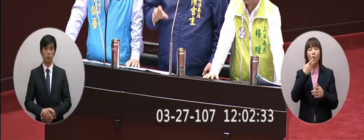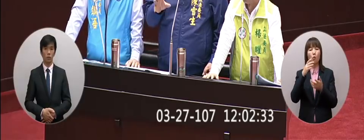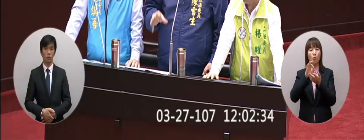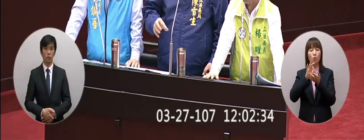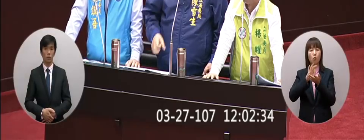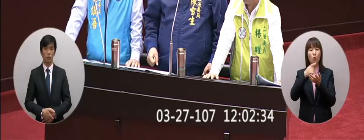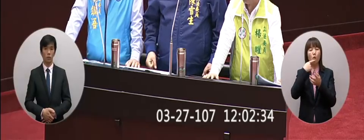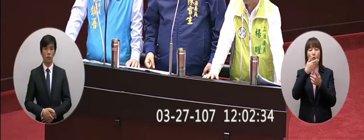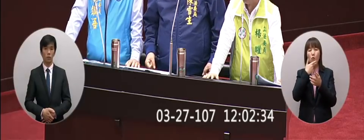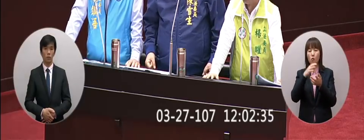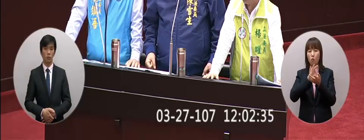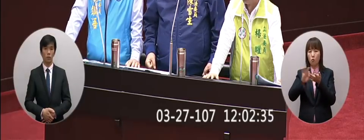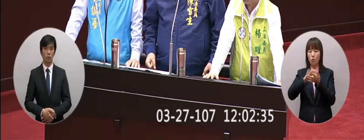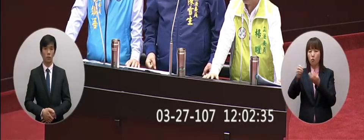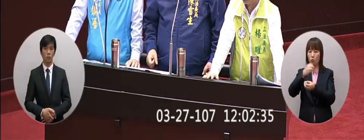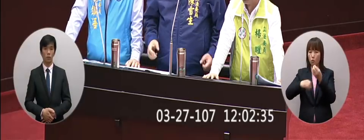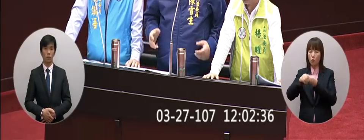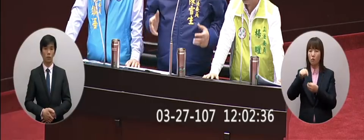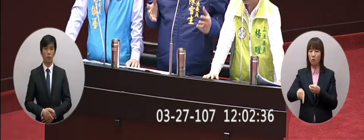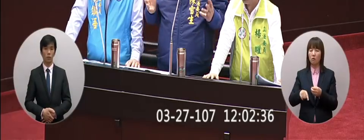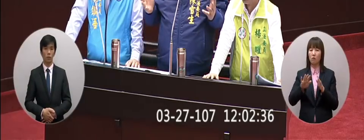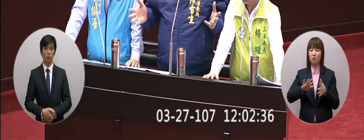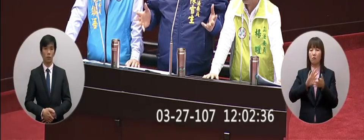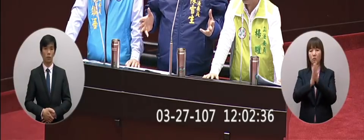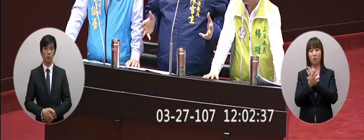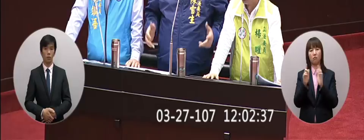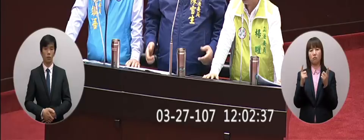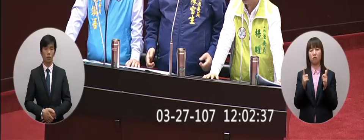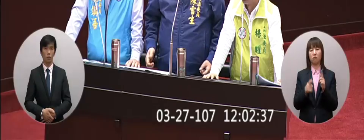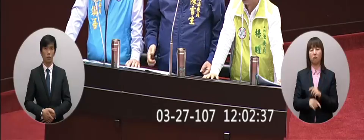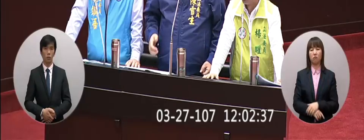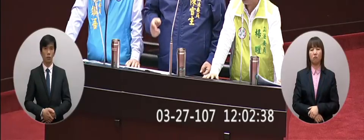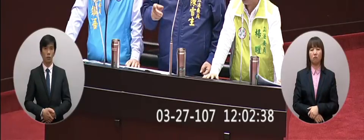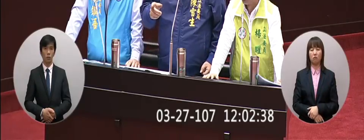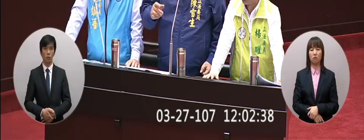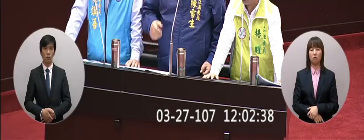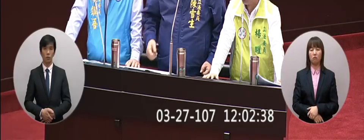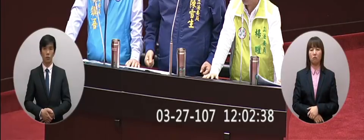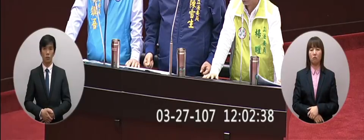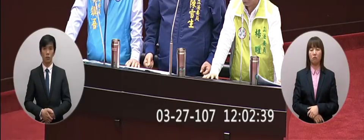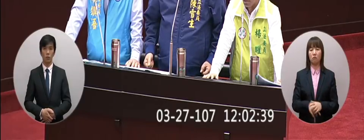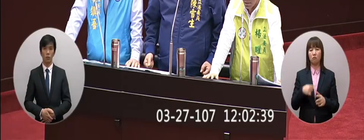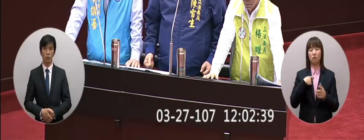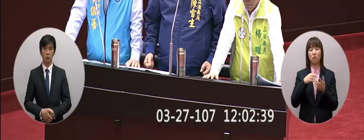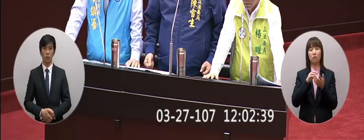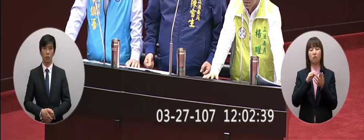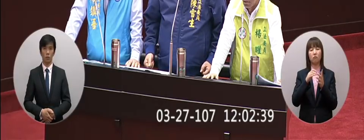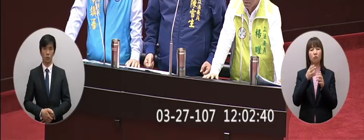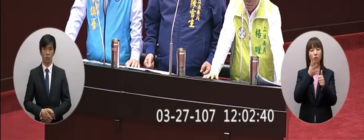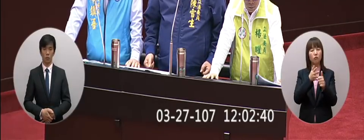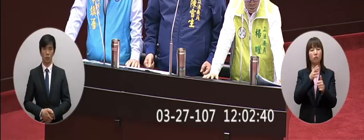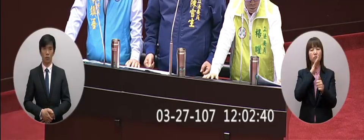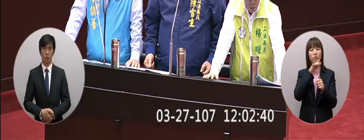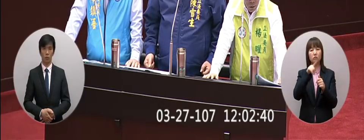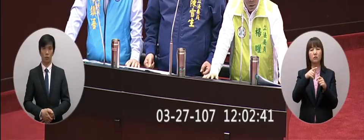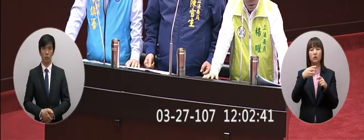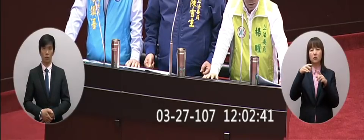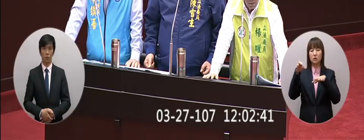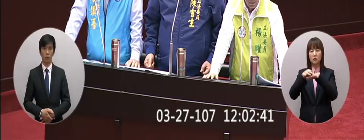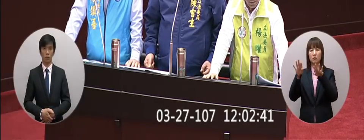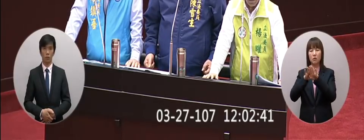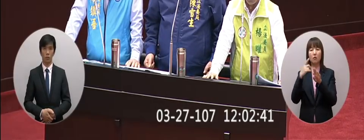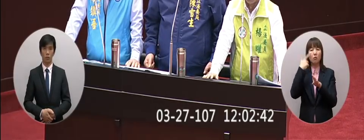入啊来做这个基金的运用。那现在已经不是这样子了哈。我跟院长说明哈，金门、马祖、澎湖